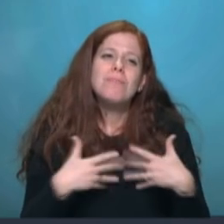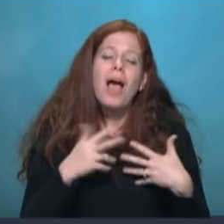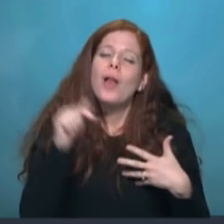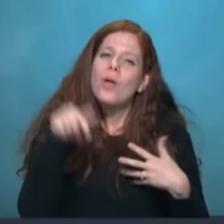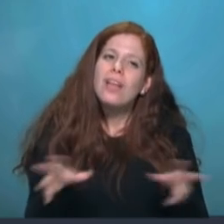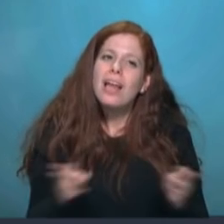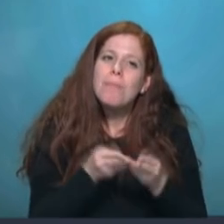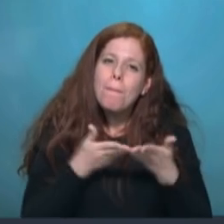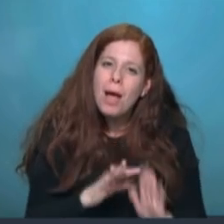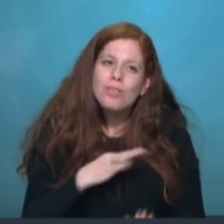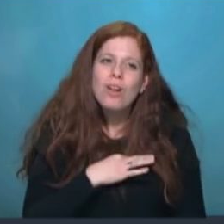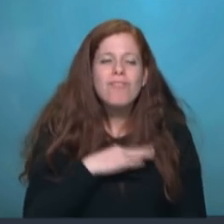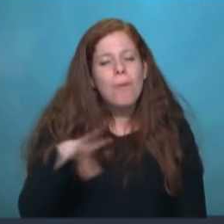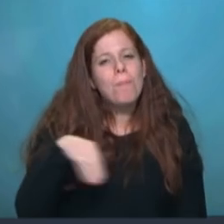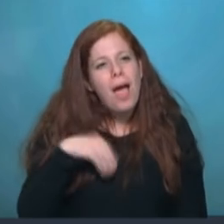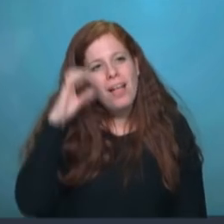ادري